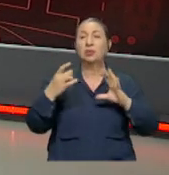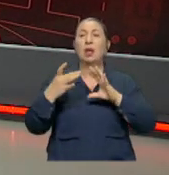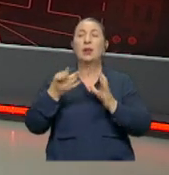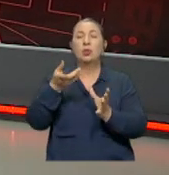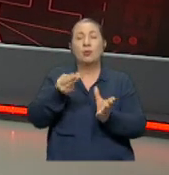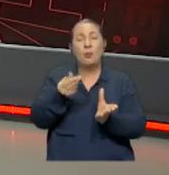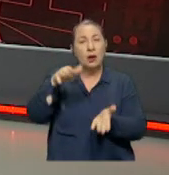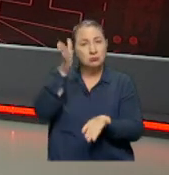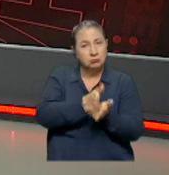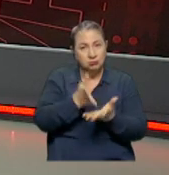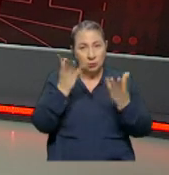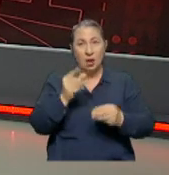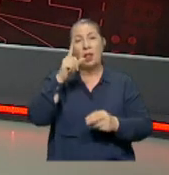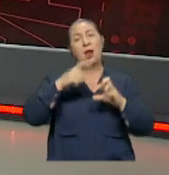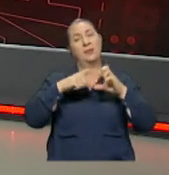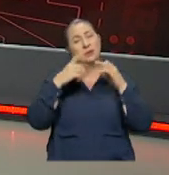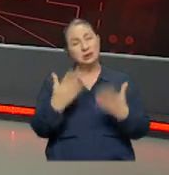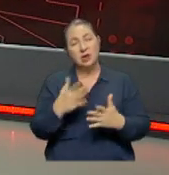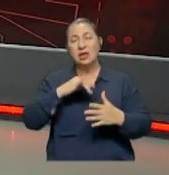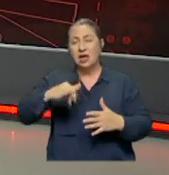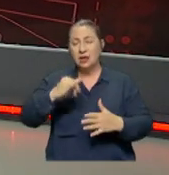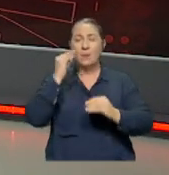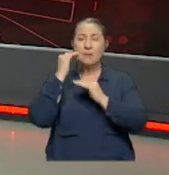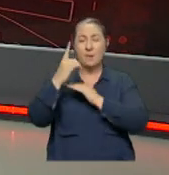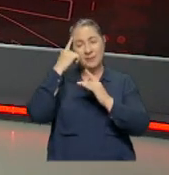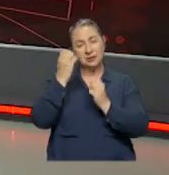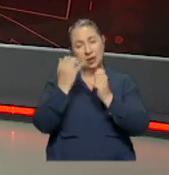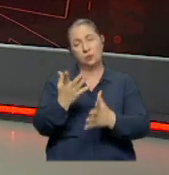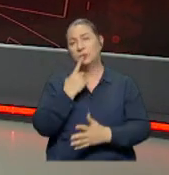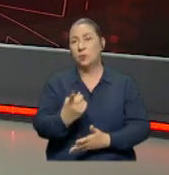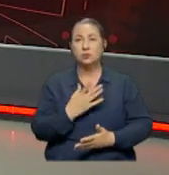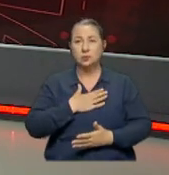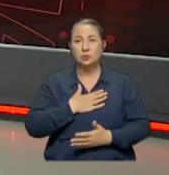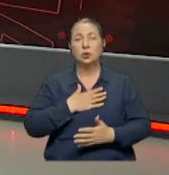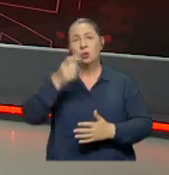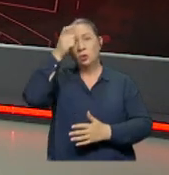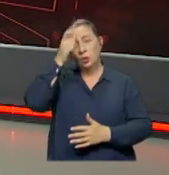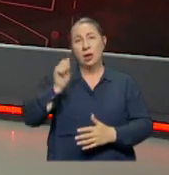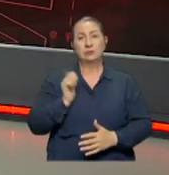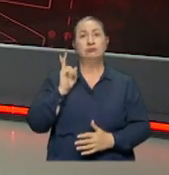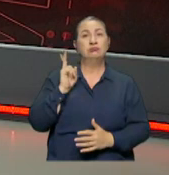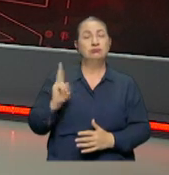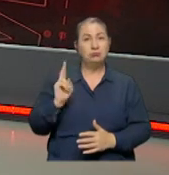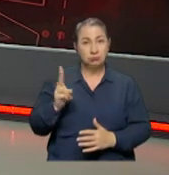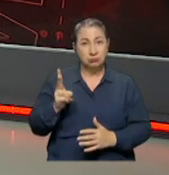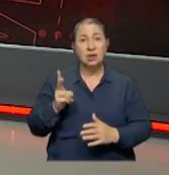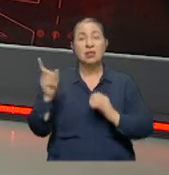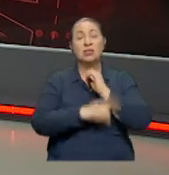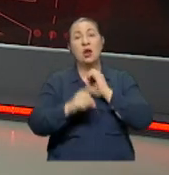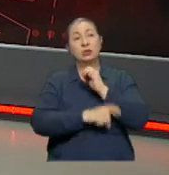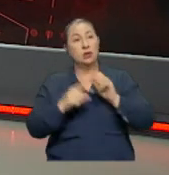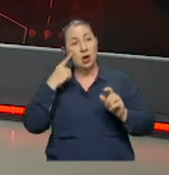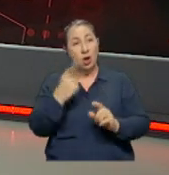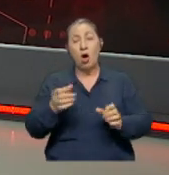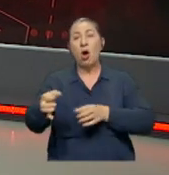verilen şehidimize Allah'tan rahmet, yakınlarına ve milletimize başsağlığı diliyoruz. Türk Silahlı Kuvvetleri'nin teröristlere